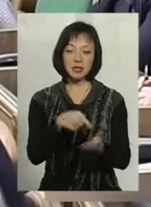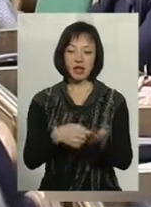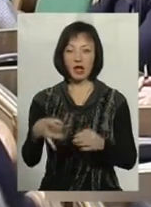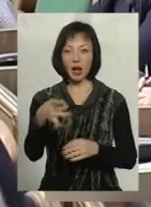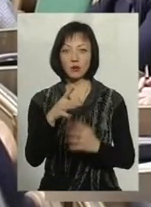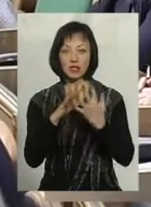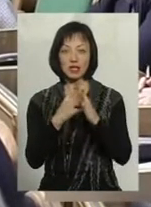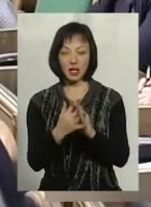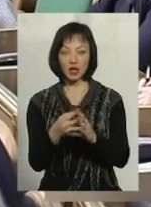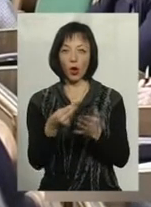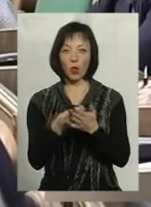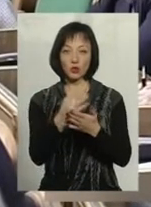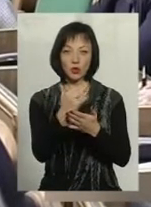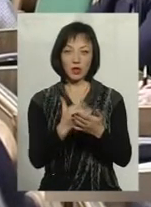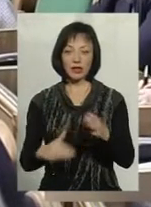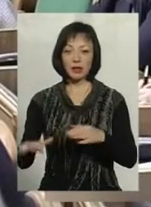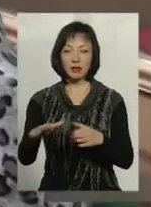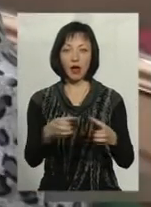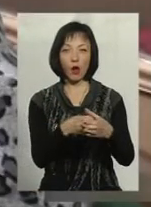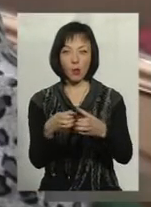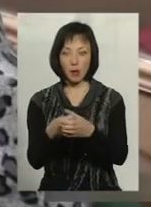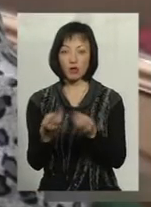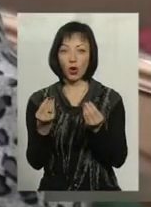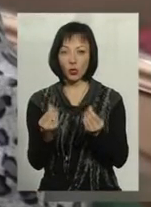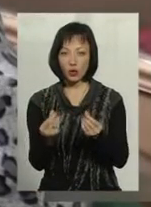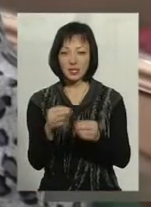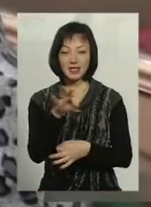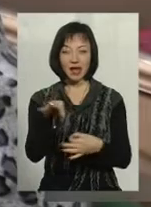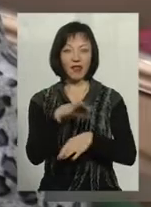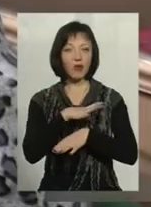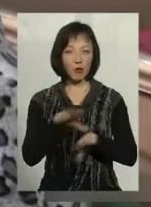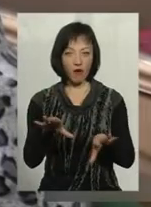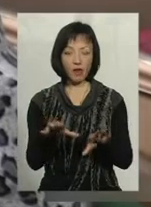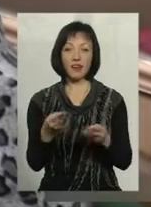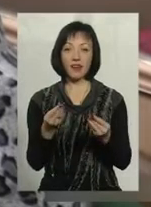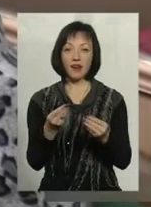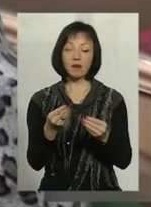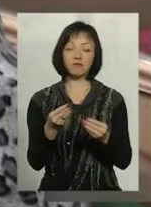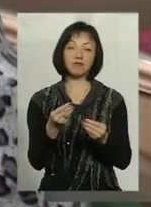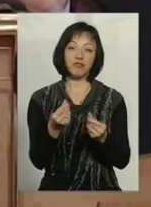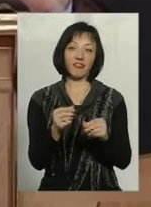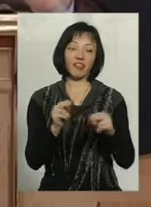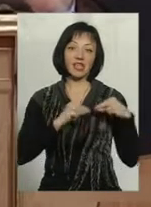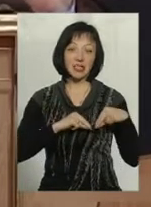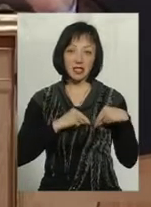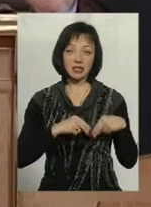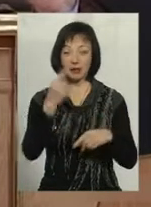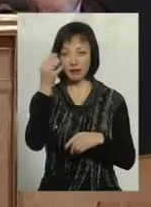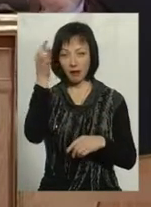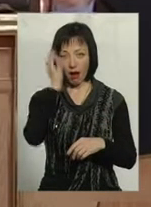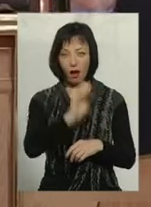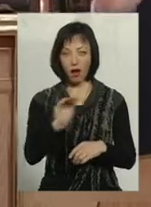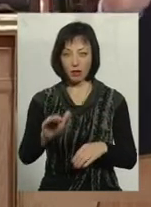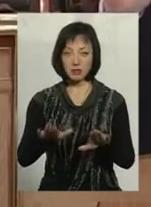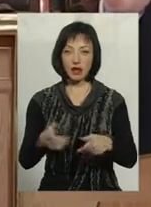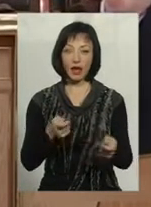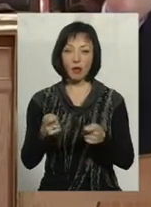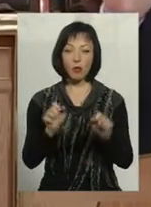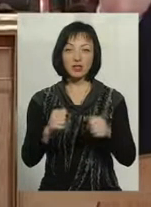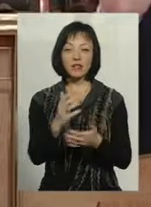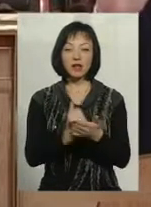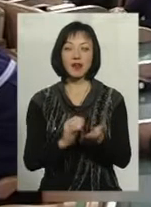які чітко було приділено, скажімо, по об'ємах. Все аналізувалося по ринку,